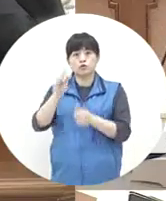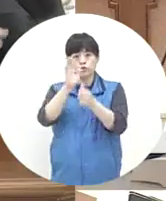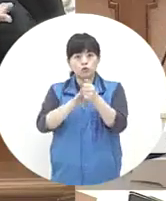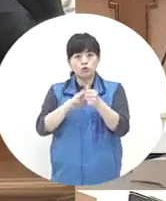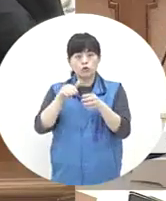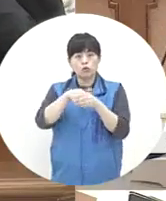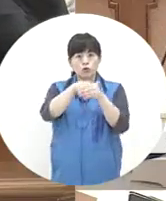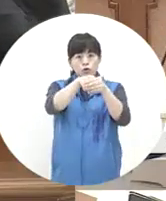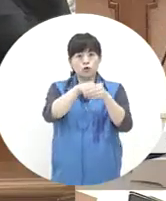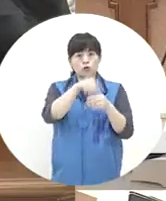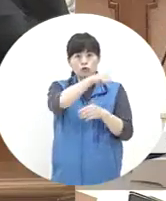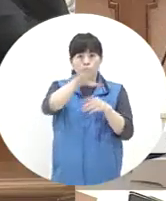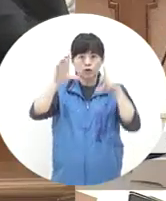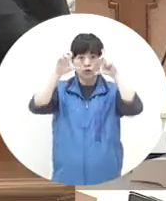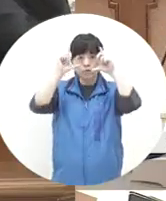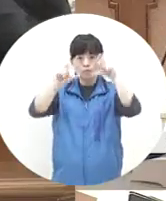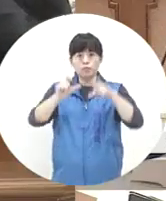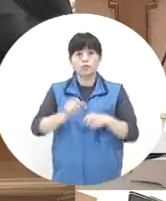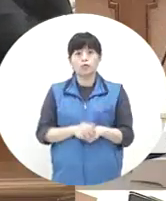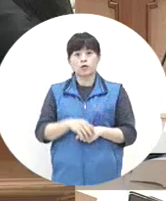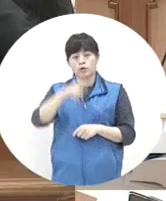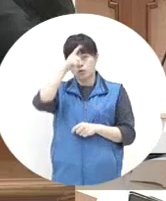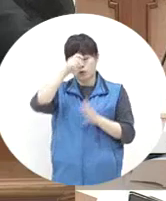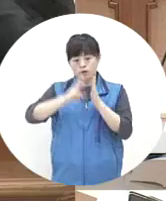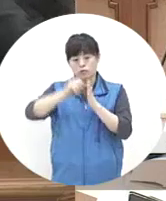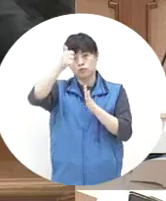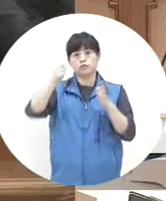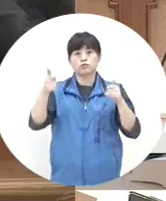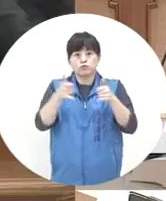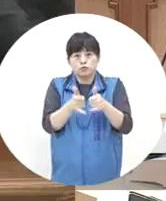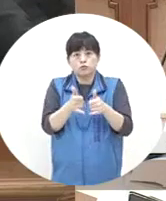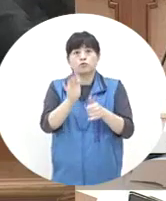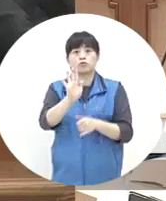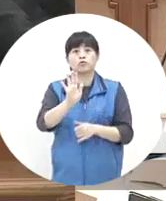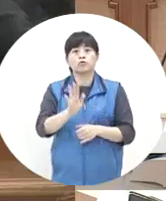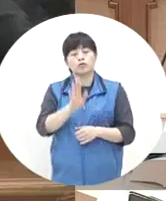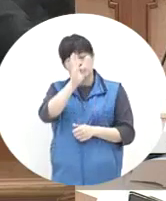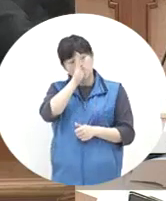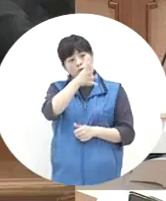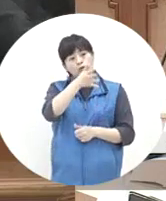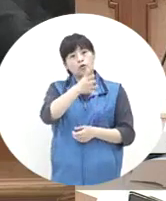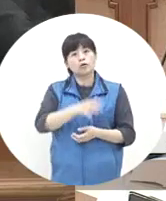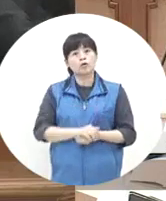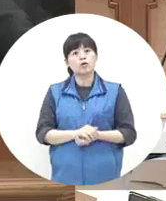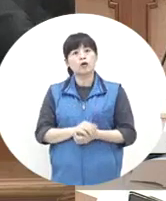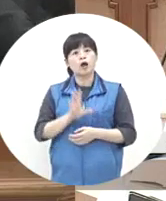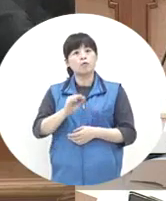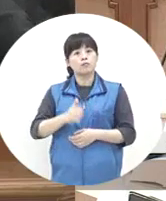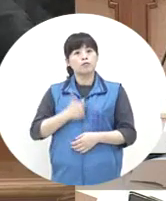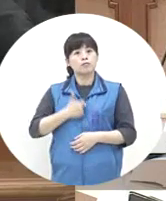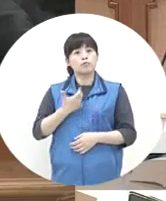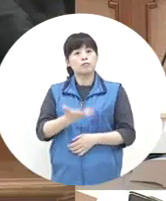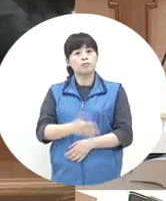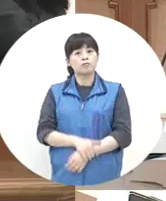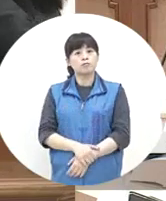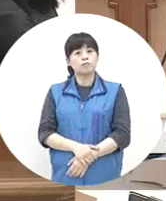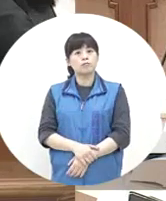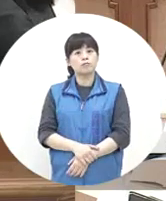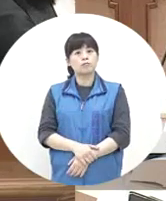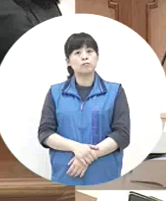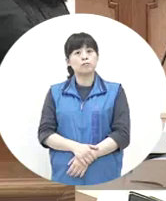你有拍照，黄局长也一起，请问有没有？